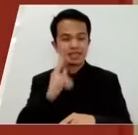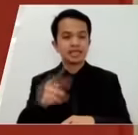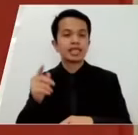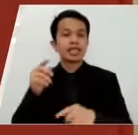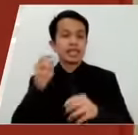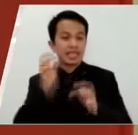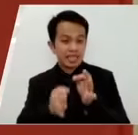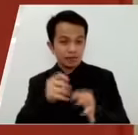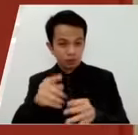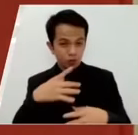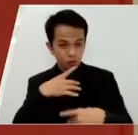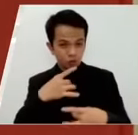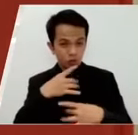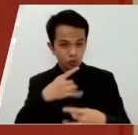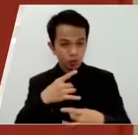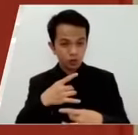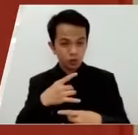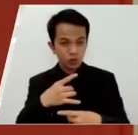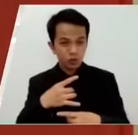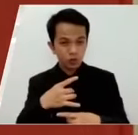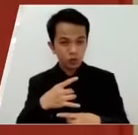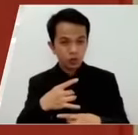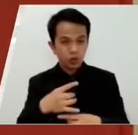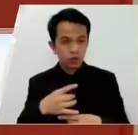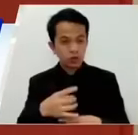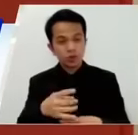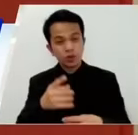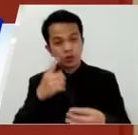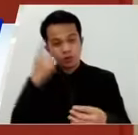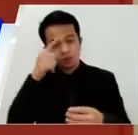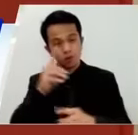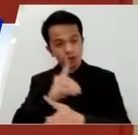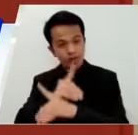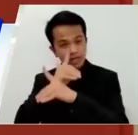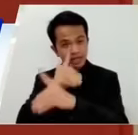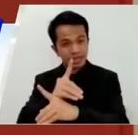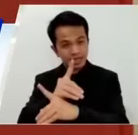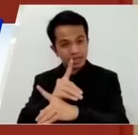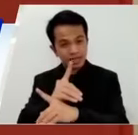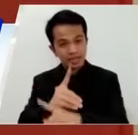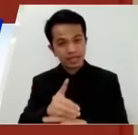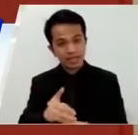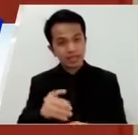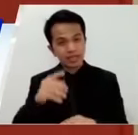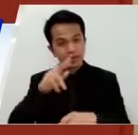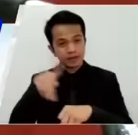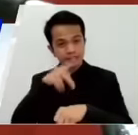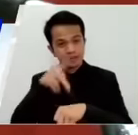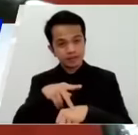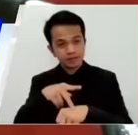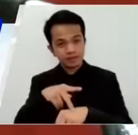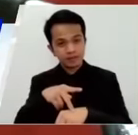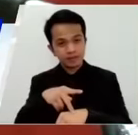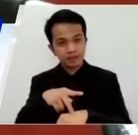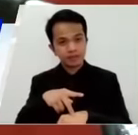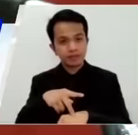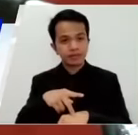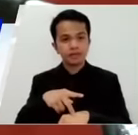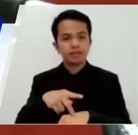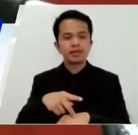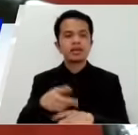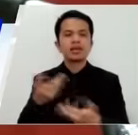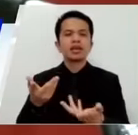interested really in defending the Philippines, bakit ka pa